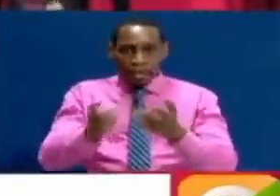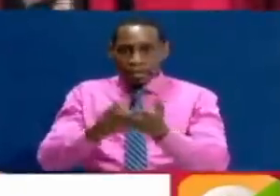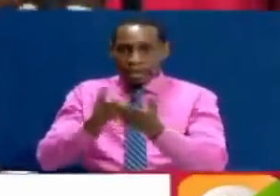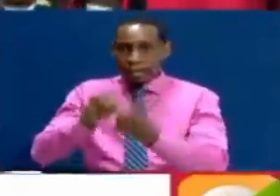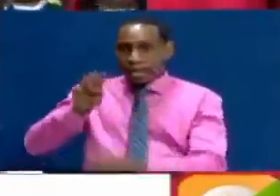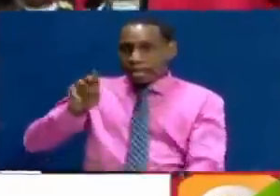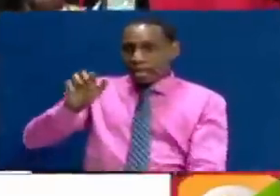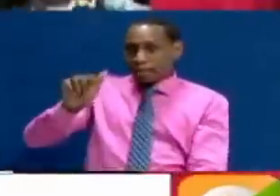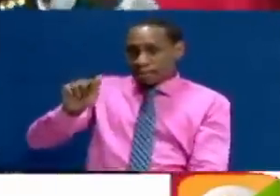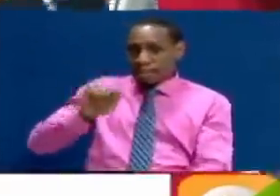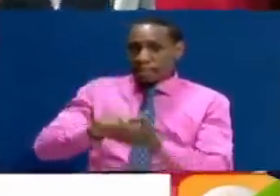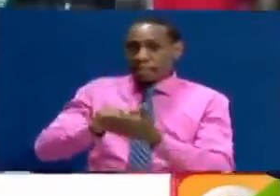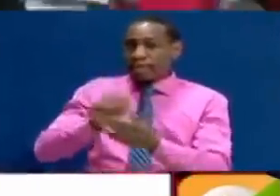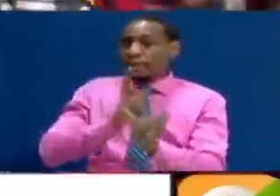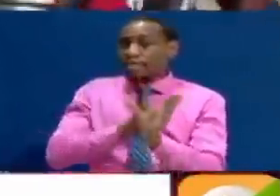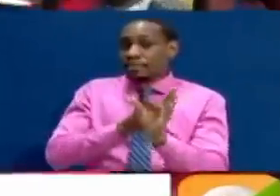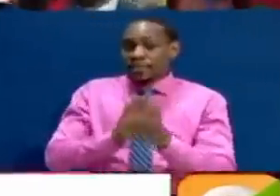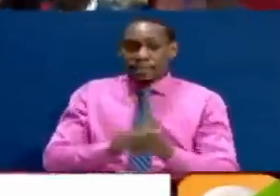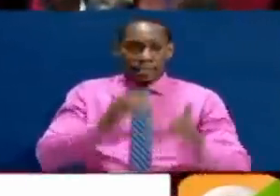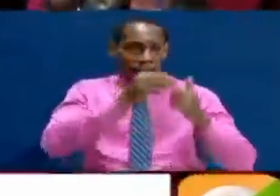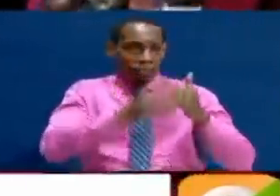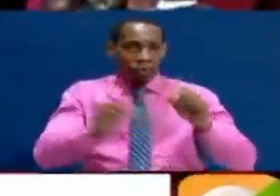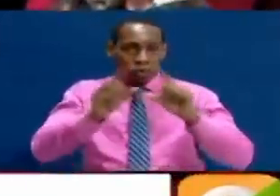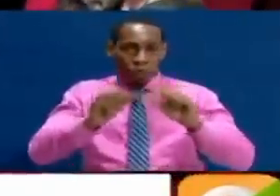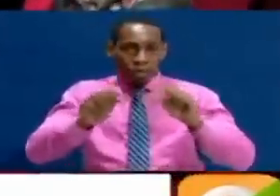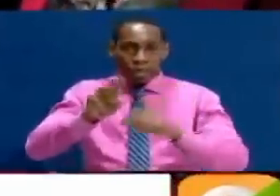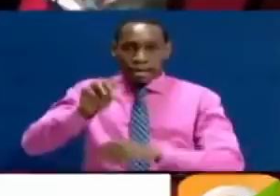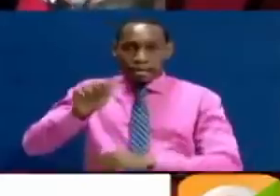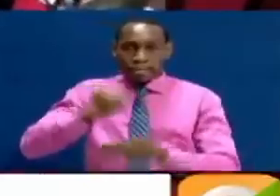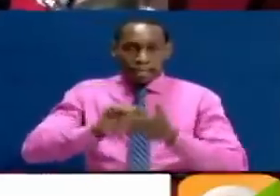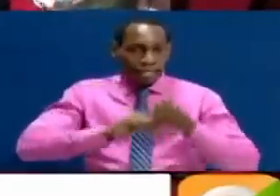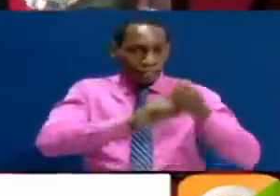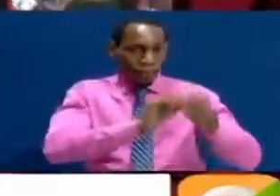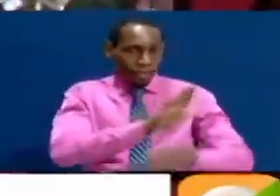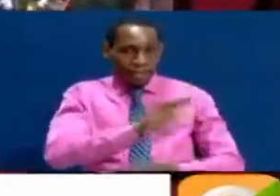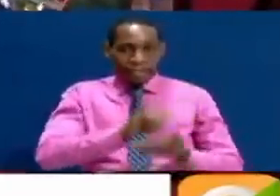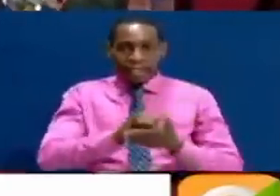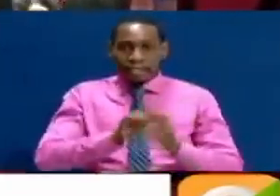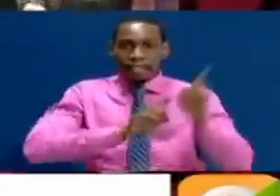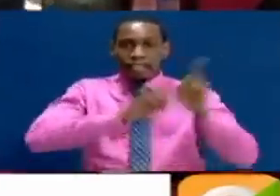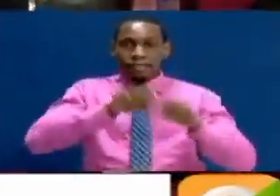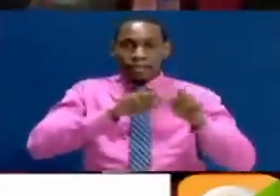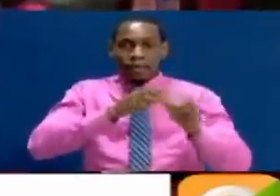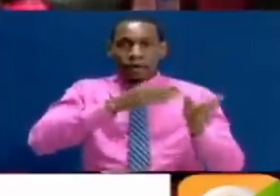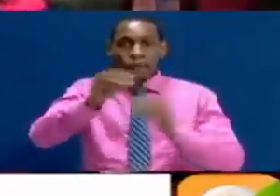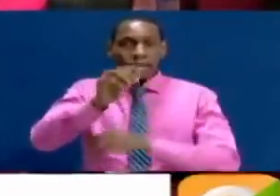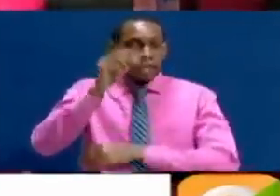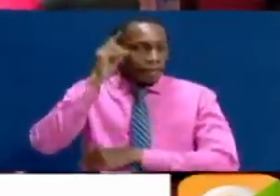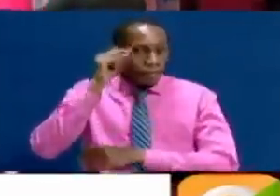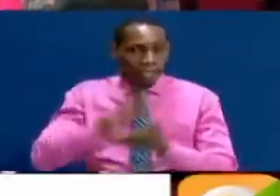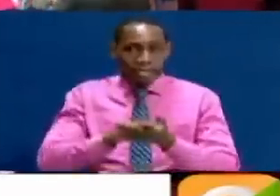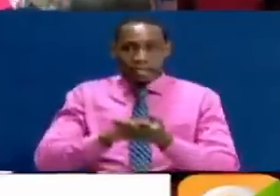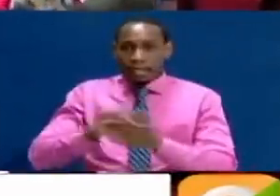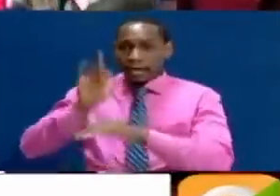ya wawakilishi wadi walioshiriki. Sonko akidai MCA wanaomuunga mkono aliosafirisha hadi pwani